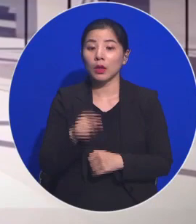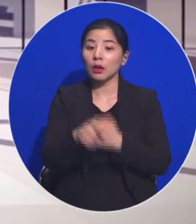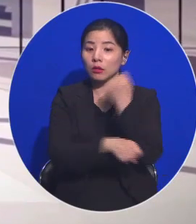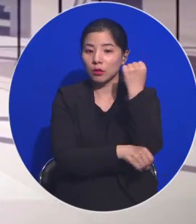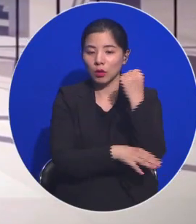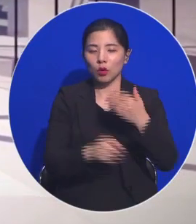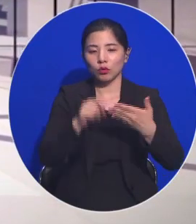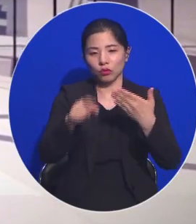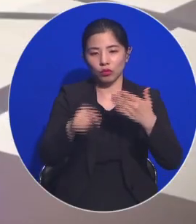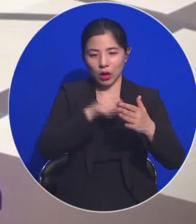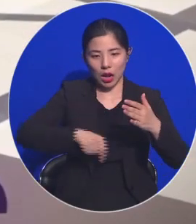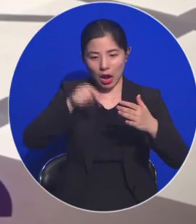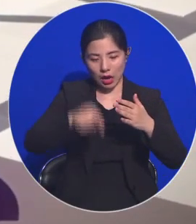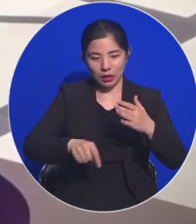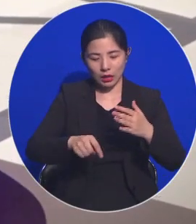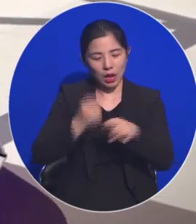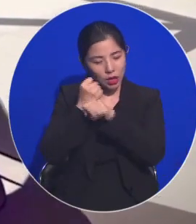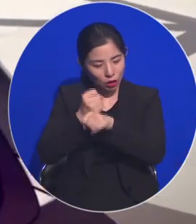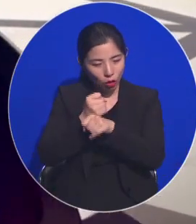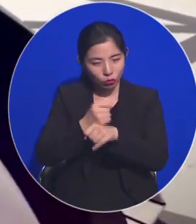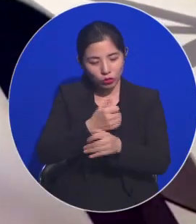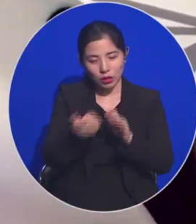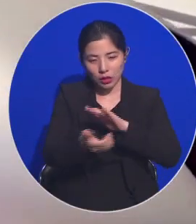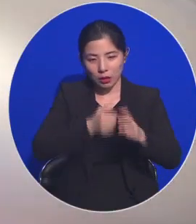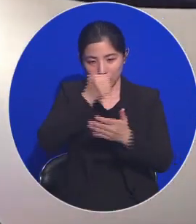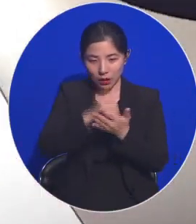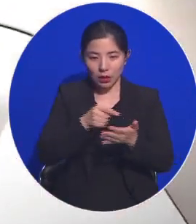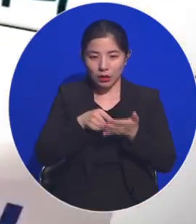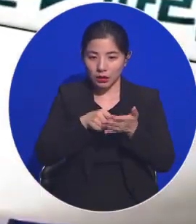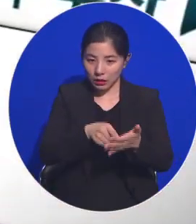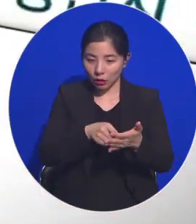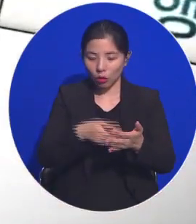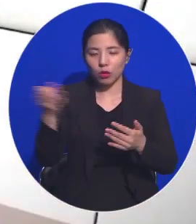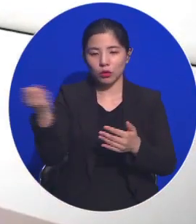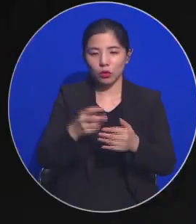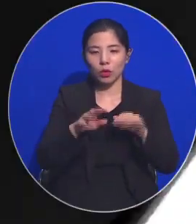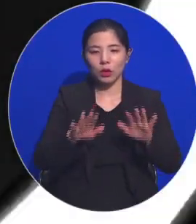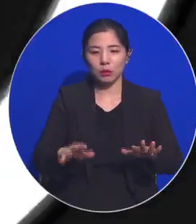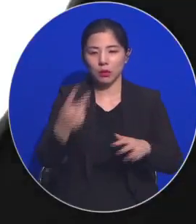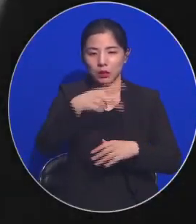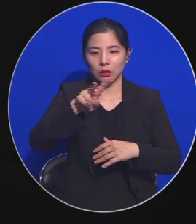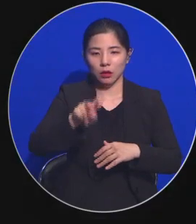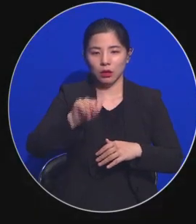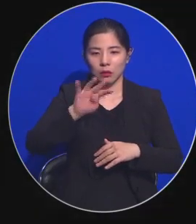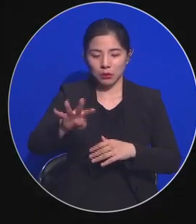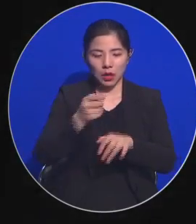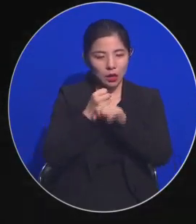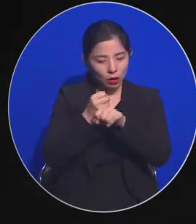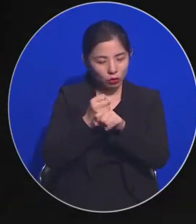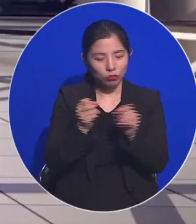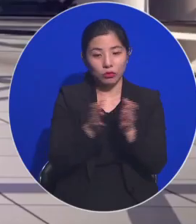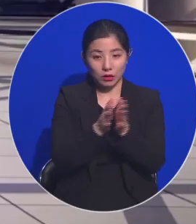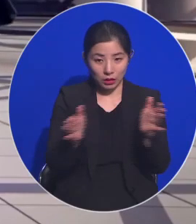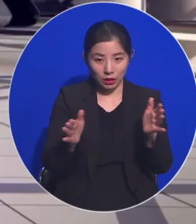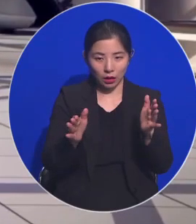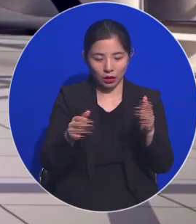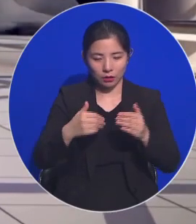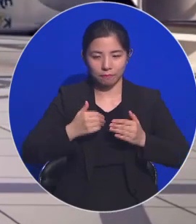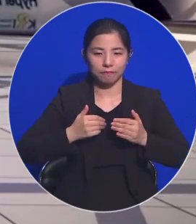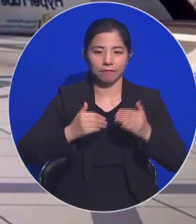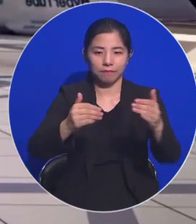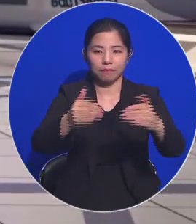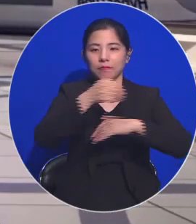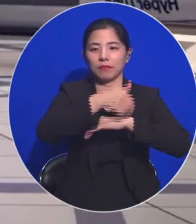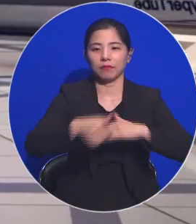9월중 알앤비 사업의 예비타당성 조사를 신청하고 2024년 연구개발 사업 시작을 목표로 진행해 나갈